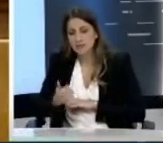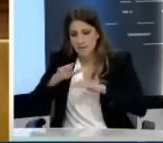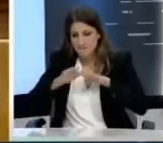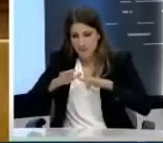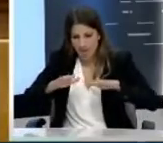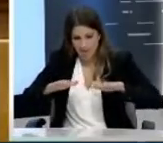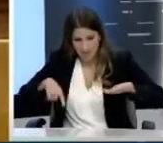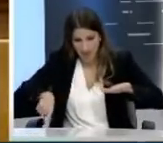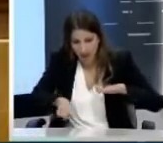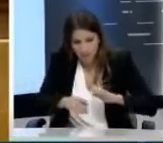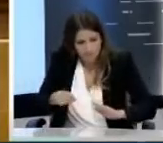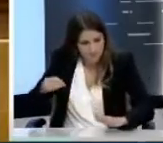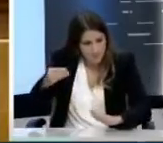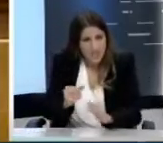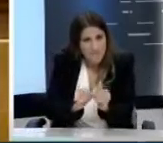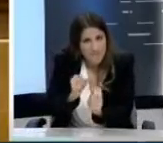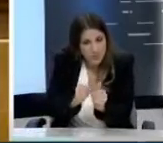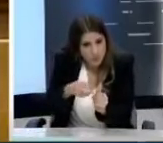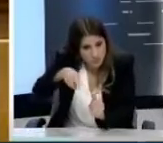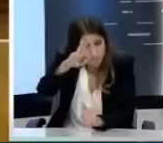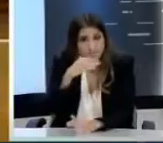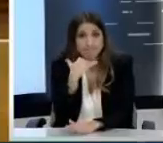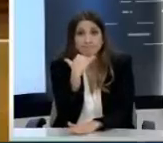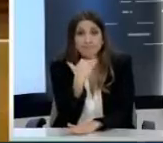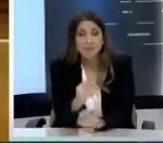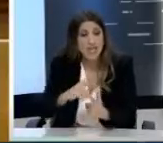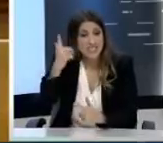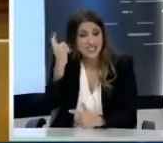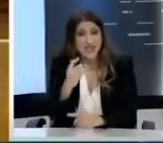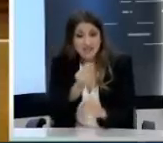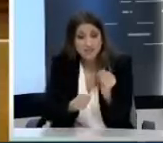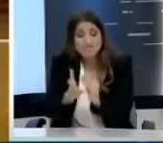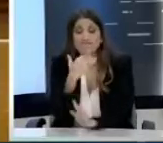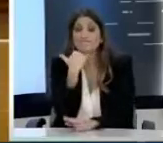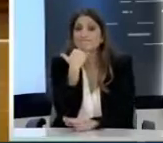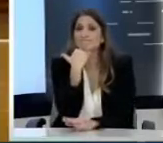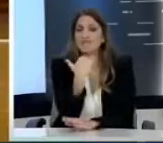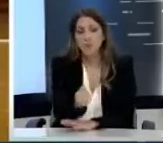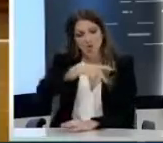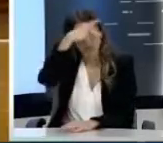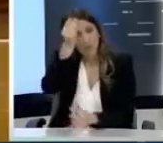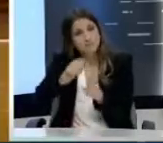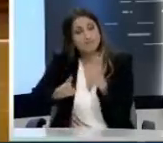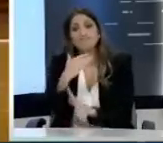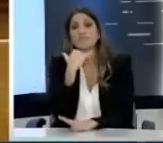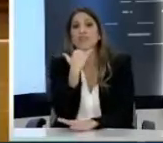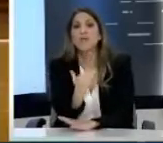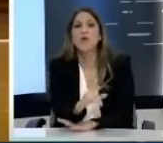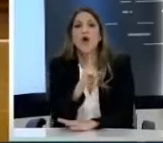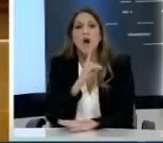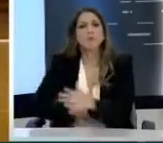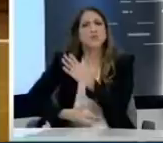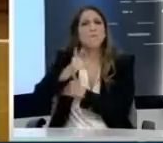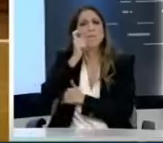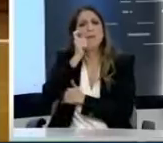παιδιά καλύτερους μισθούς, καλύτερες συντάξεις, καλύτερα δικαιώματα από ό,τι είχαν οι